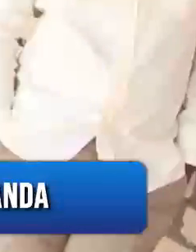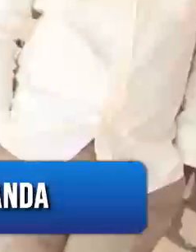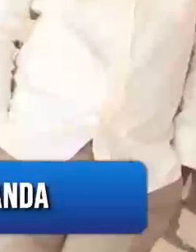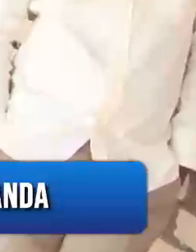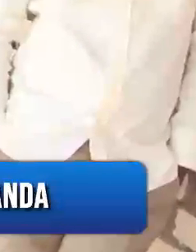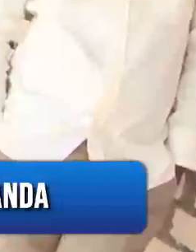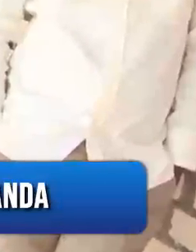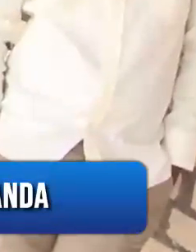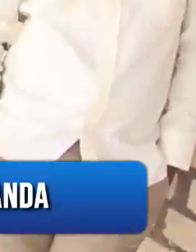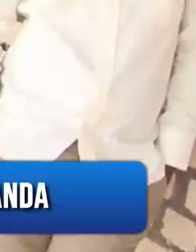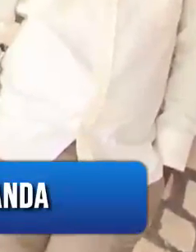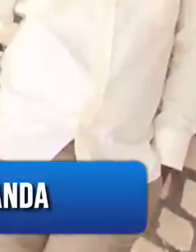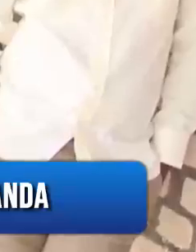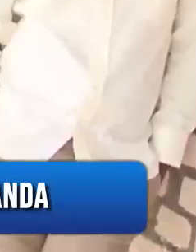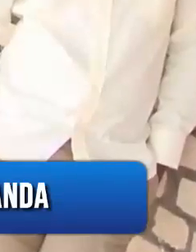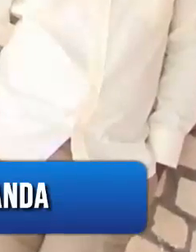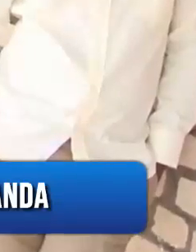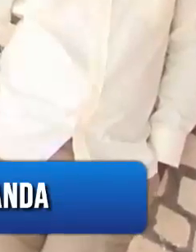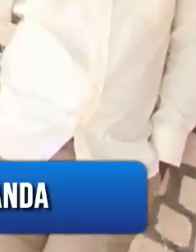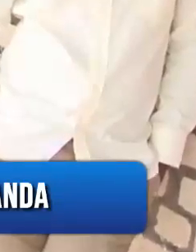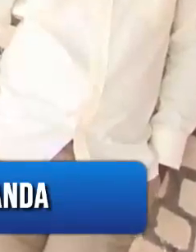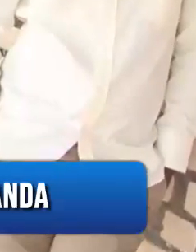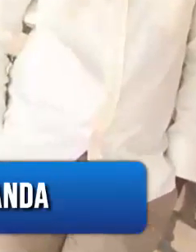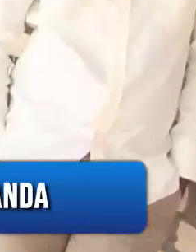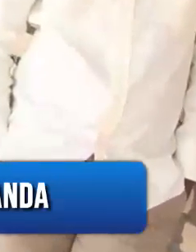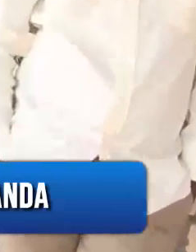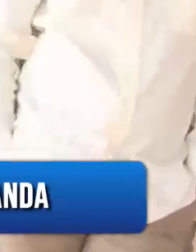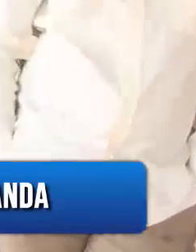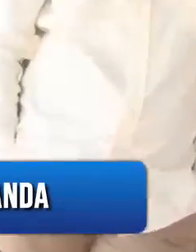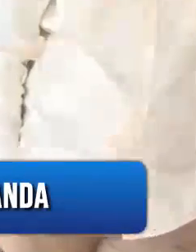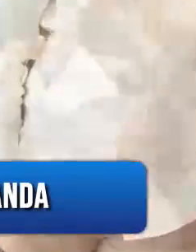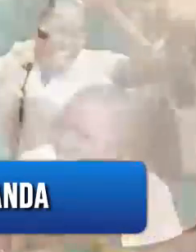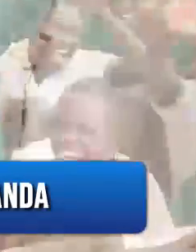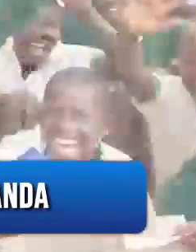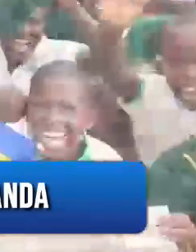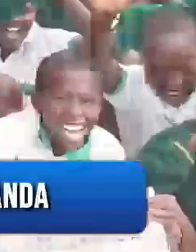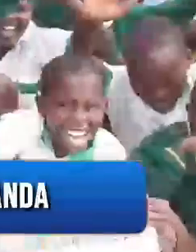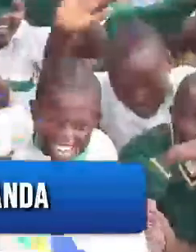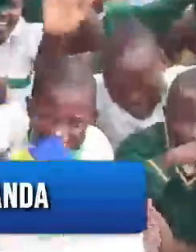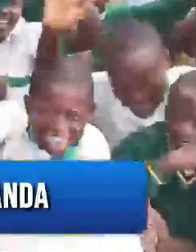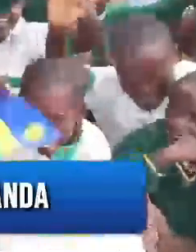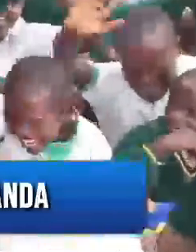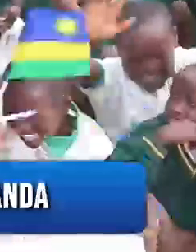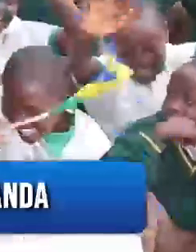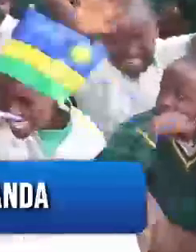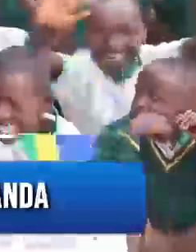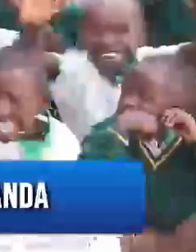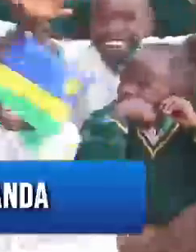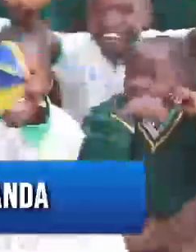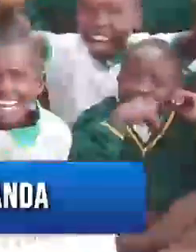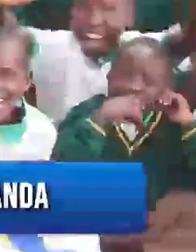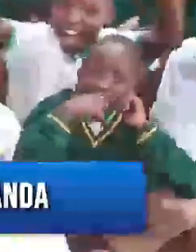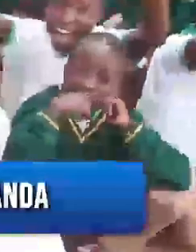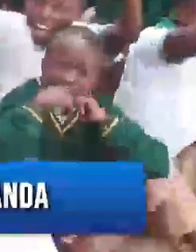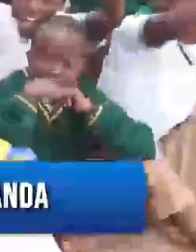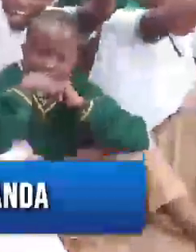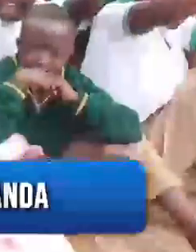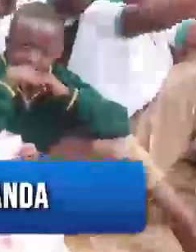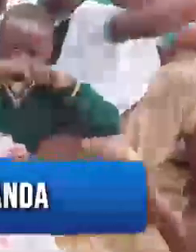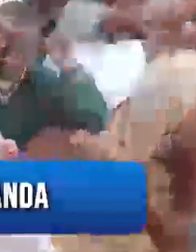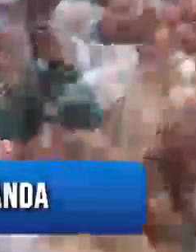bwatangiye kandi bukorwa neza, nk'uko umunyeshuri Kalisa Jean Damascene ufite ubumuga ndetse na mwarimu Mukamuhizi Tereza bo ku kigo cya